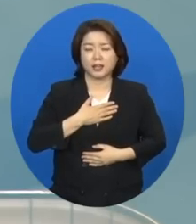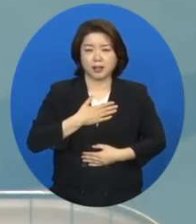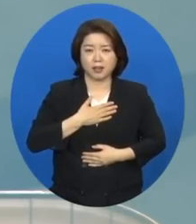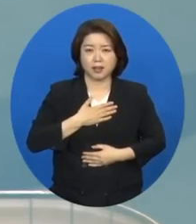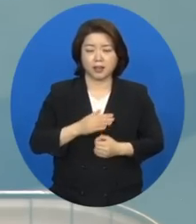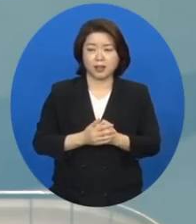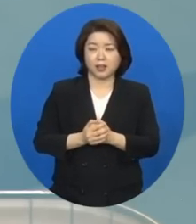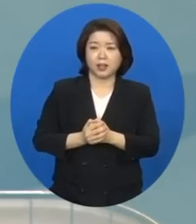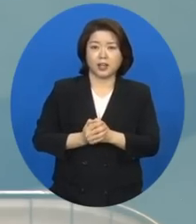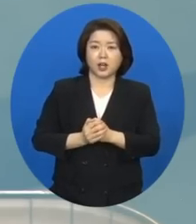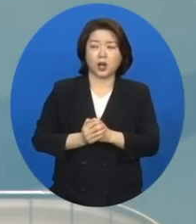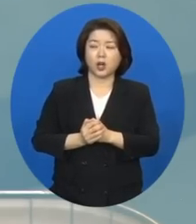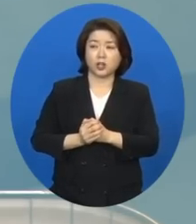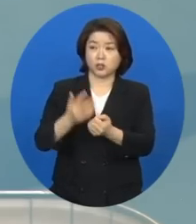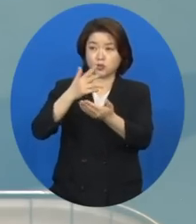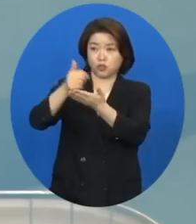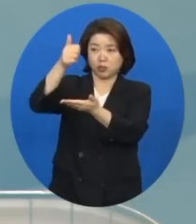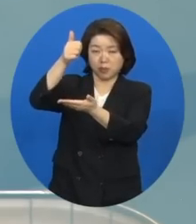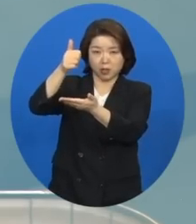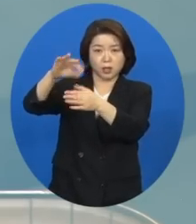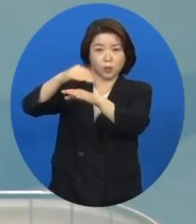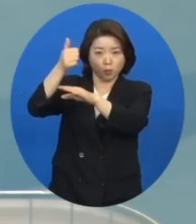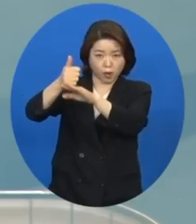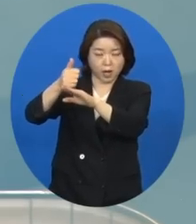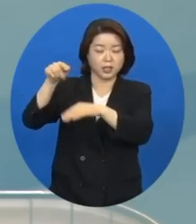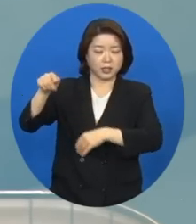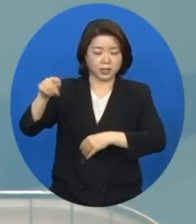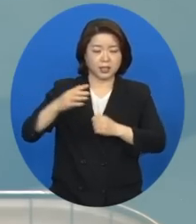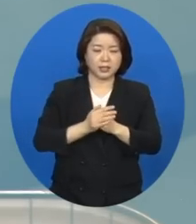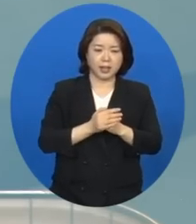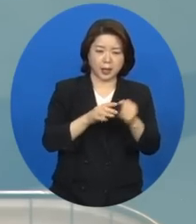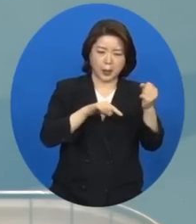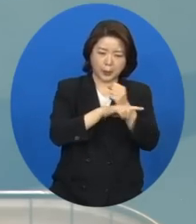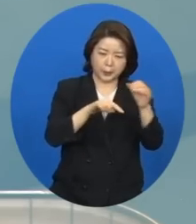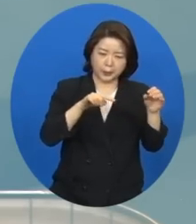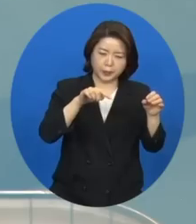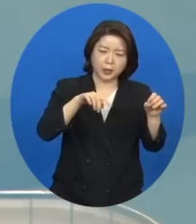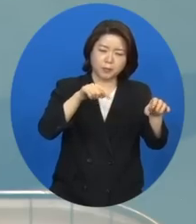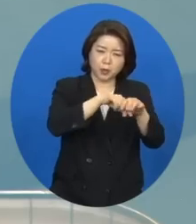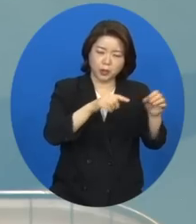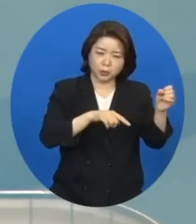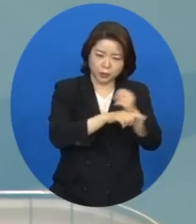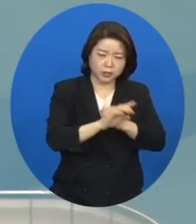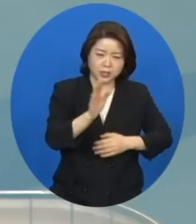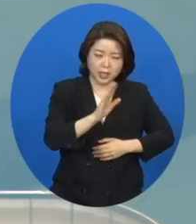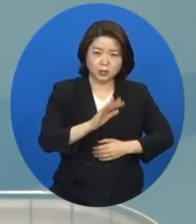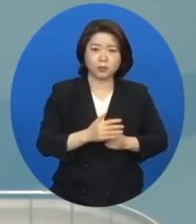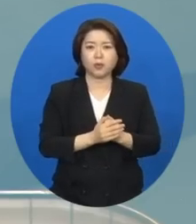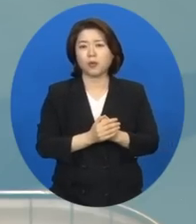주님의 왕 되심이 나에게 교리가 아닌 진짜 실제의 고백이 되고 실제의